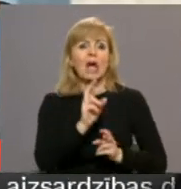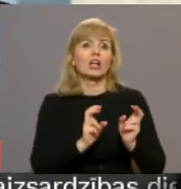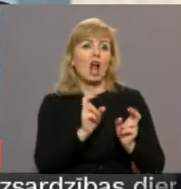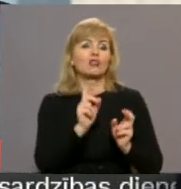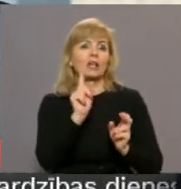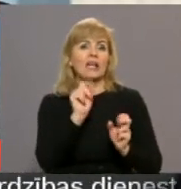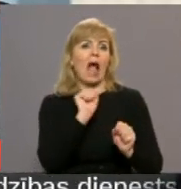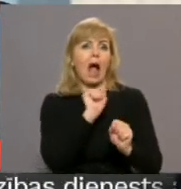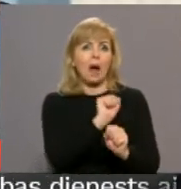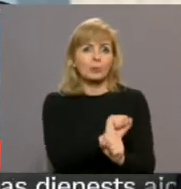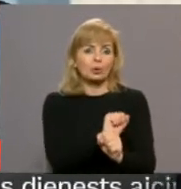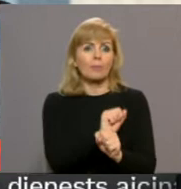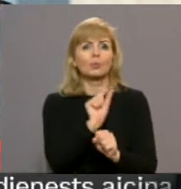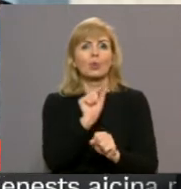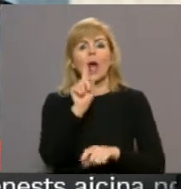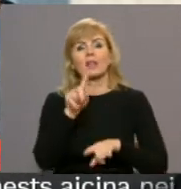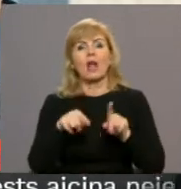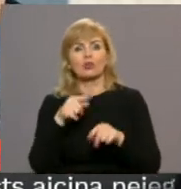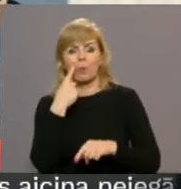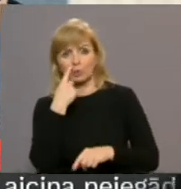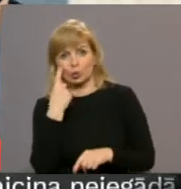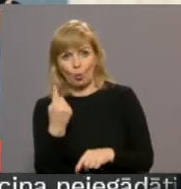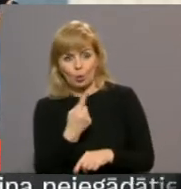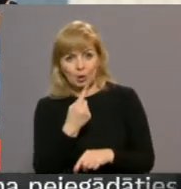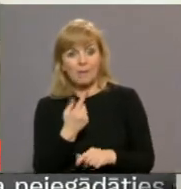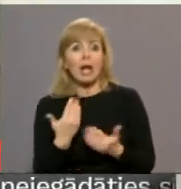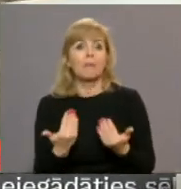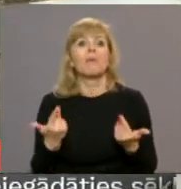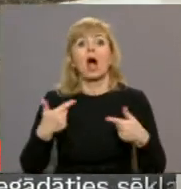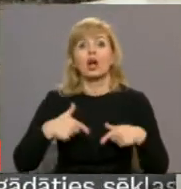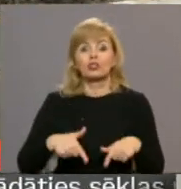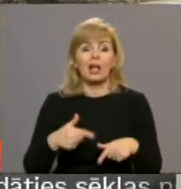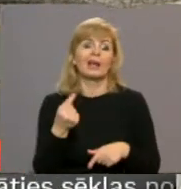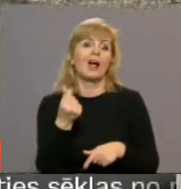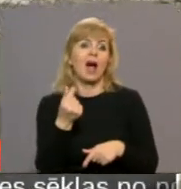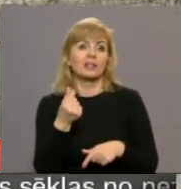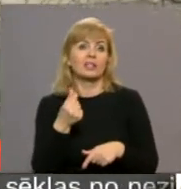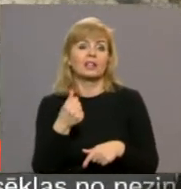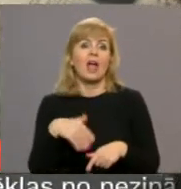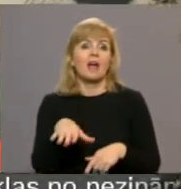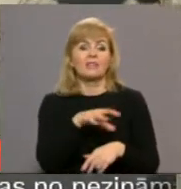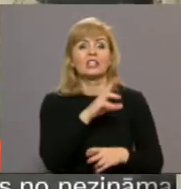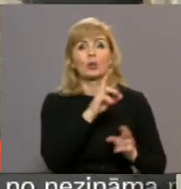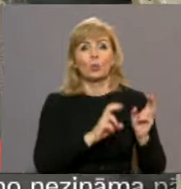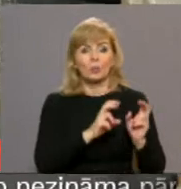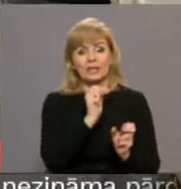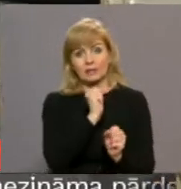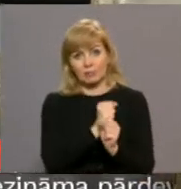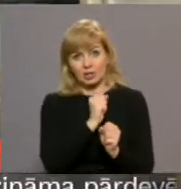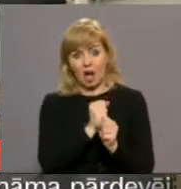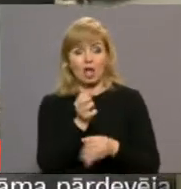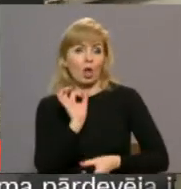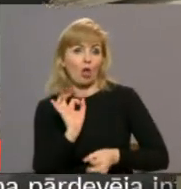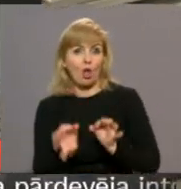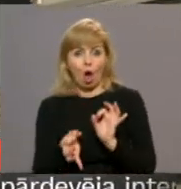apturēta tikai uz dažām stundām. Pašlaik gan drīz visa rūpnīca strādā.